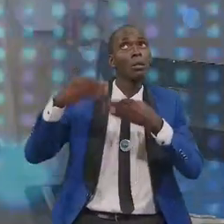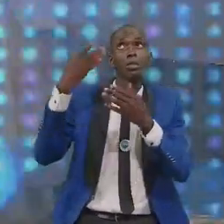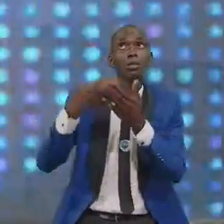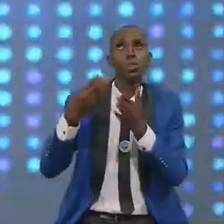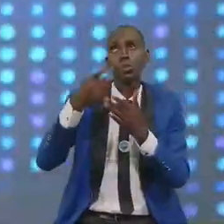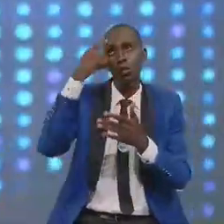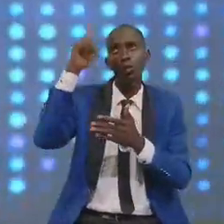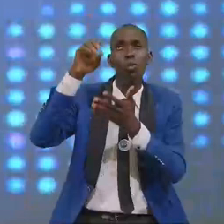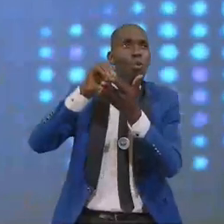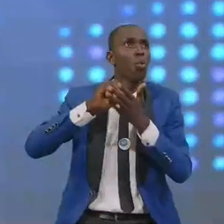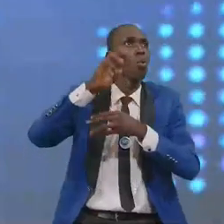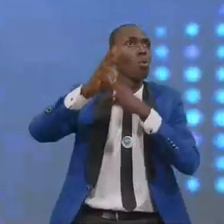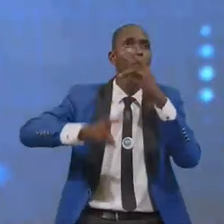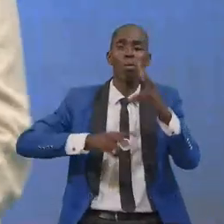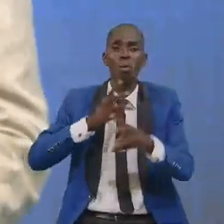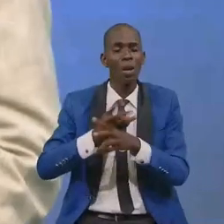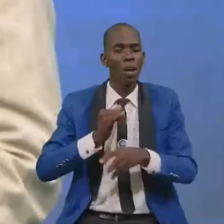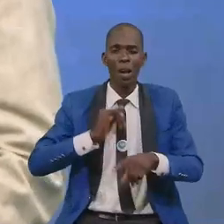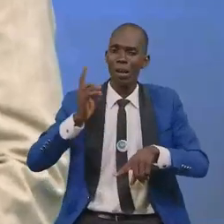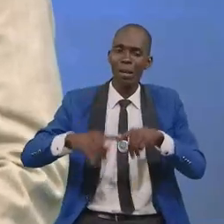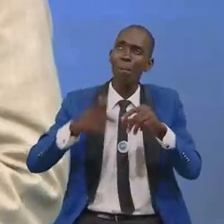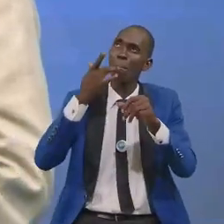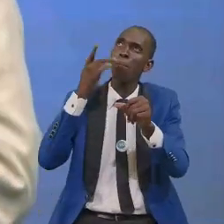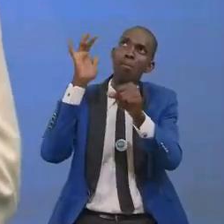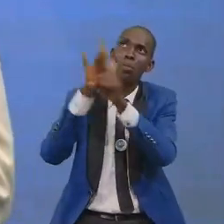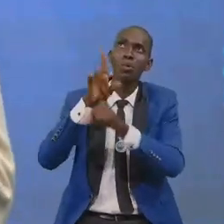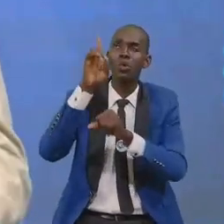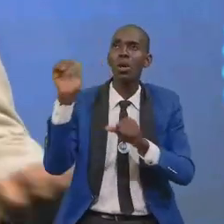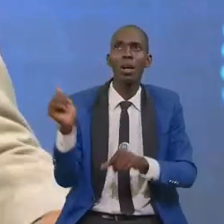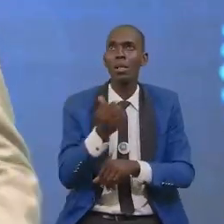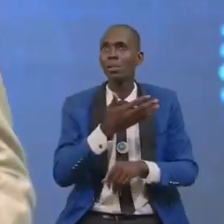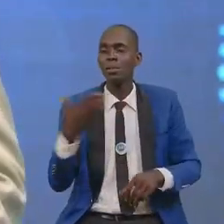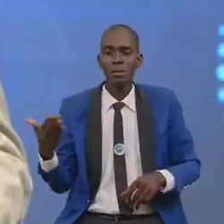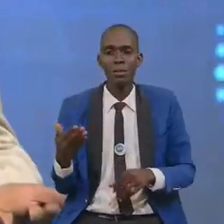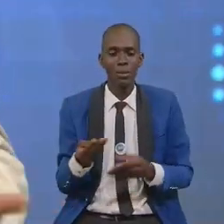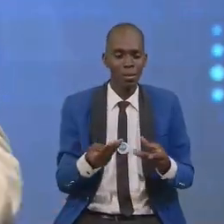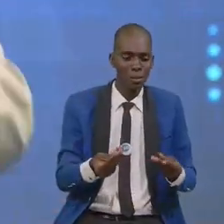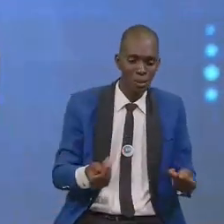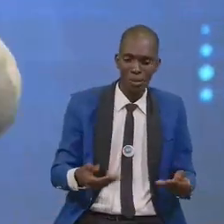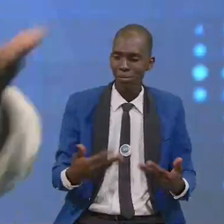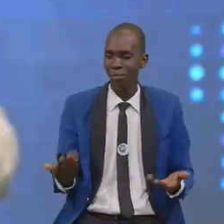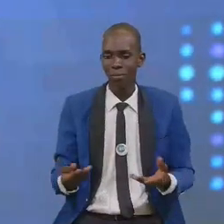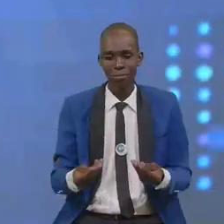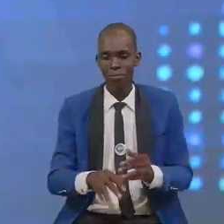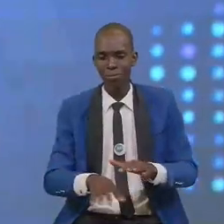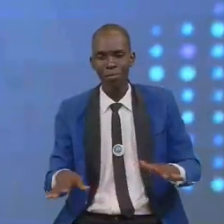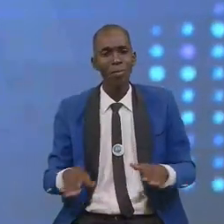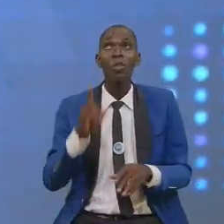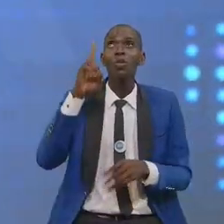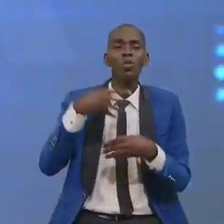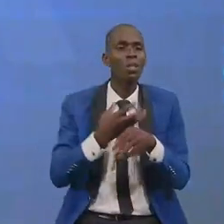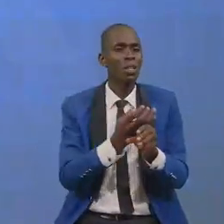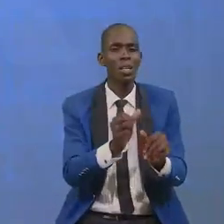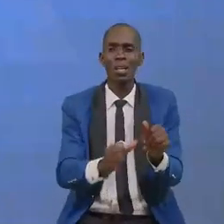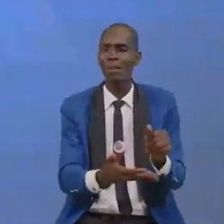l'univers je ne peux même pas te promettre quoi que ce soit le ciment le sable la parcelle tu as tout créé